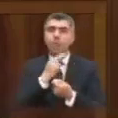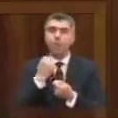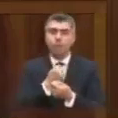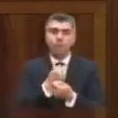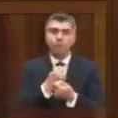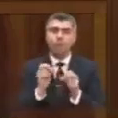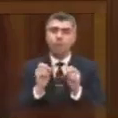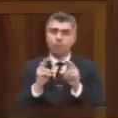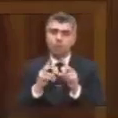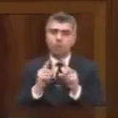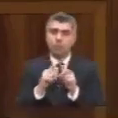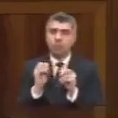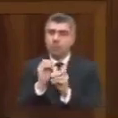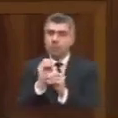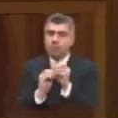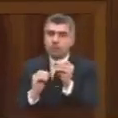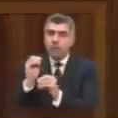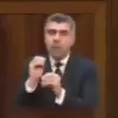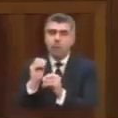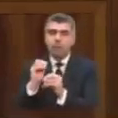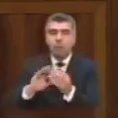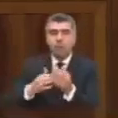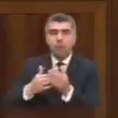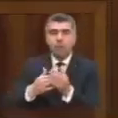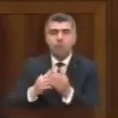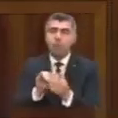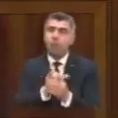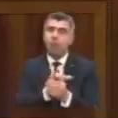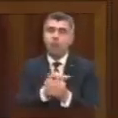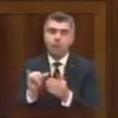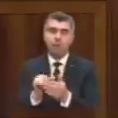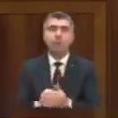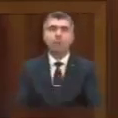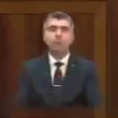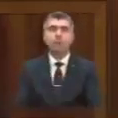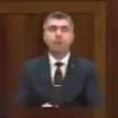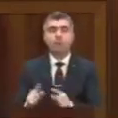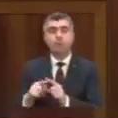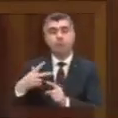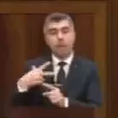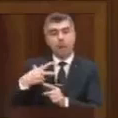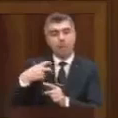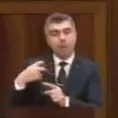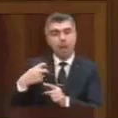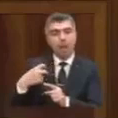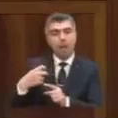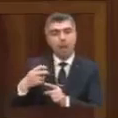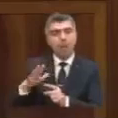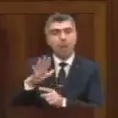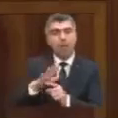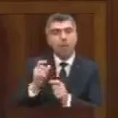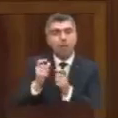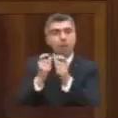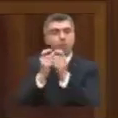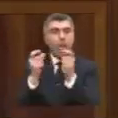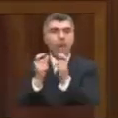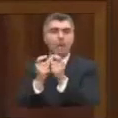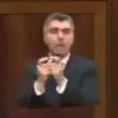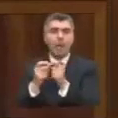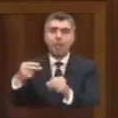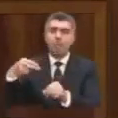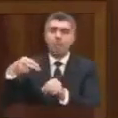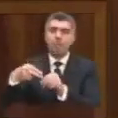بأن هناك ارتفاع ديال الأسعار غير مبرر، وهناك ربح جشع لقطاع ديال